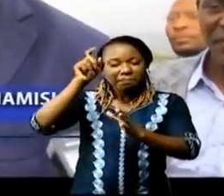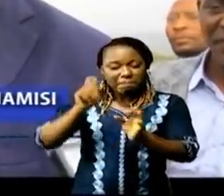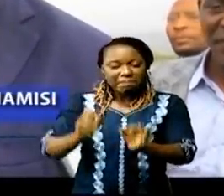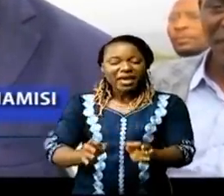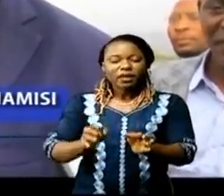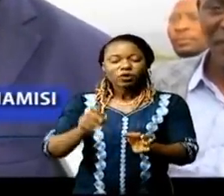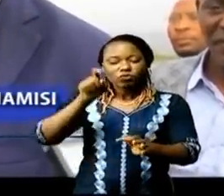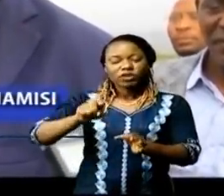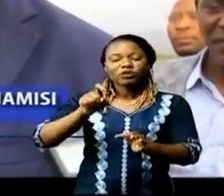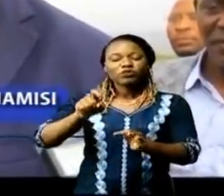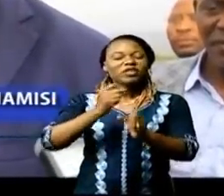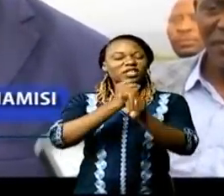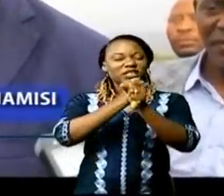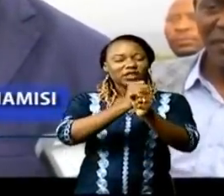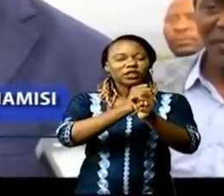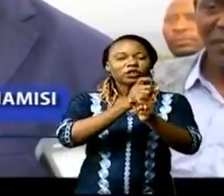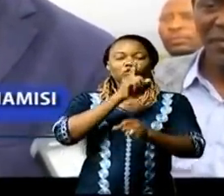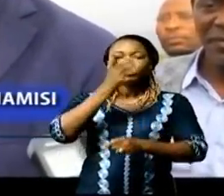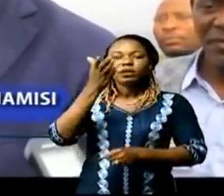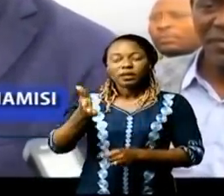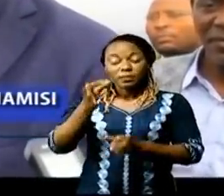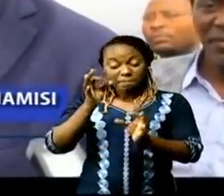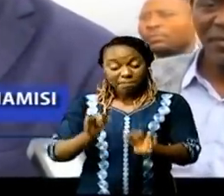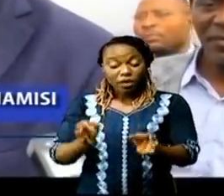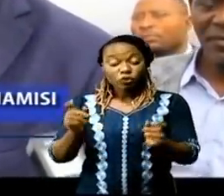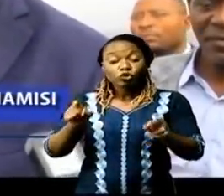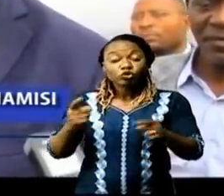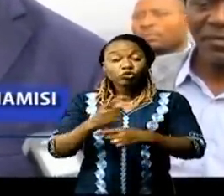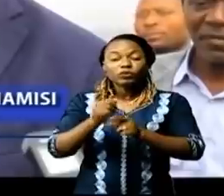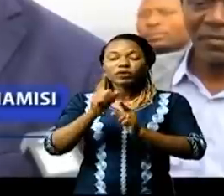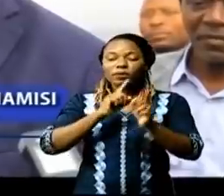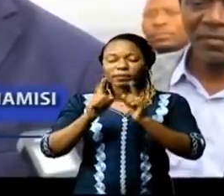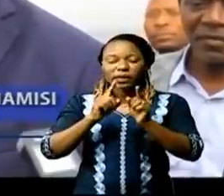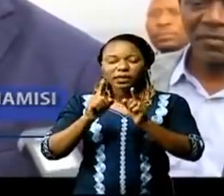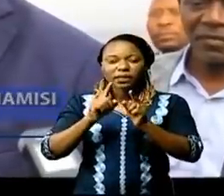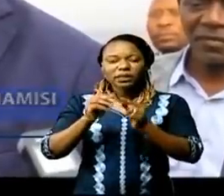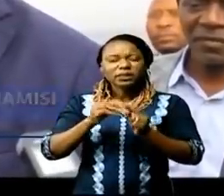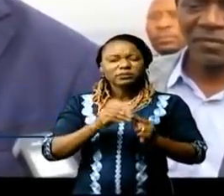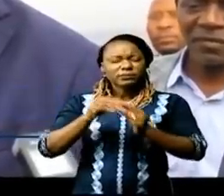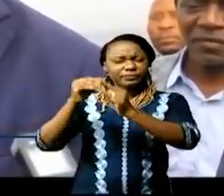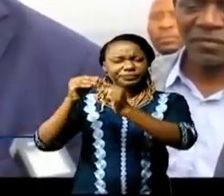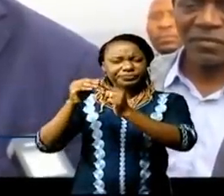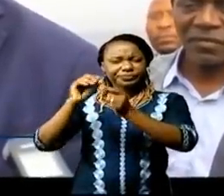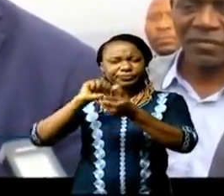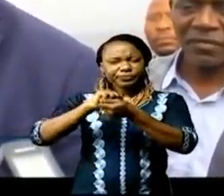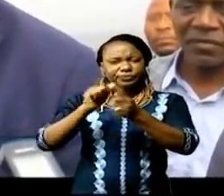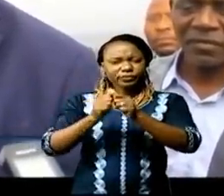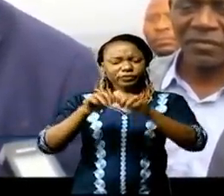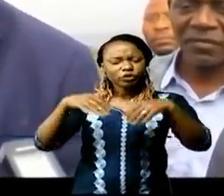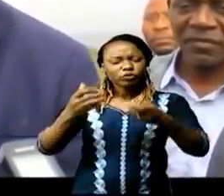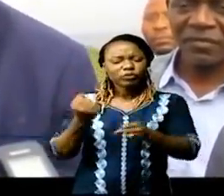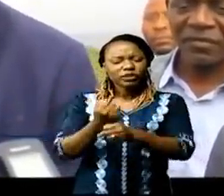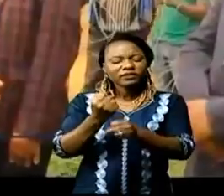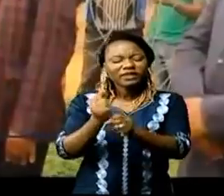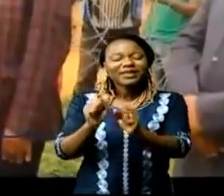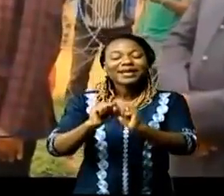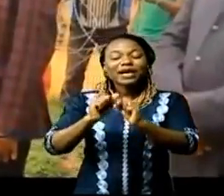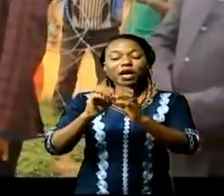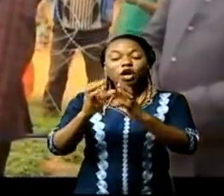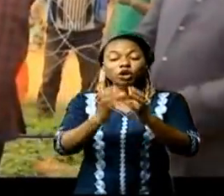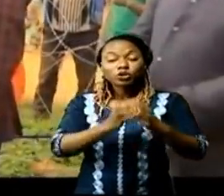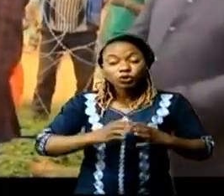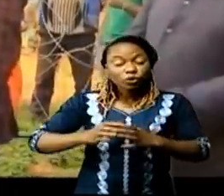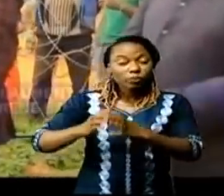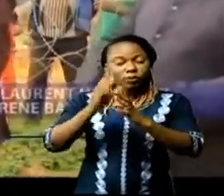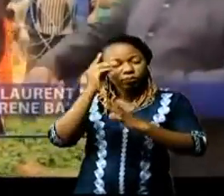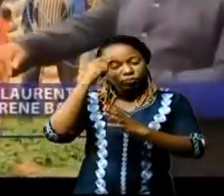Mais aujourd'hui, nous allons parler principalement des problèmes que le secteur privé a ici, et comment est-ce qu'on peut travailler ensemble pour les aider. Au cours de sa mission